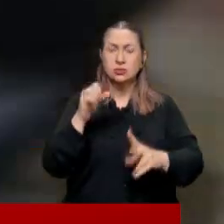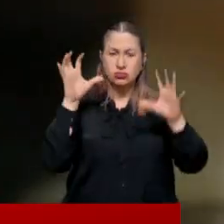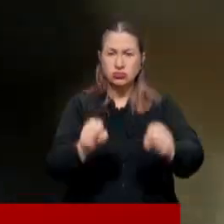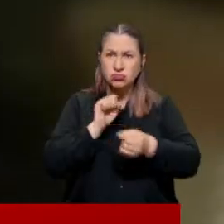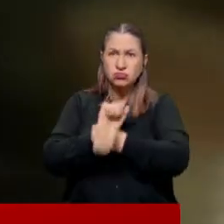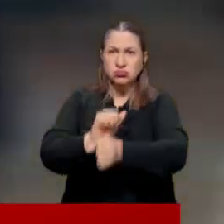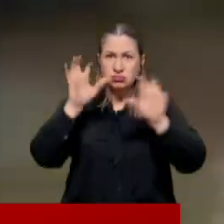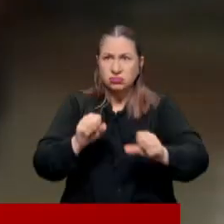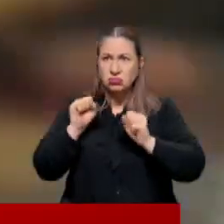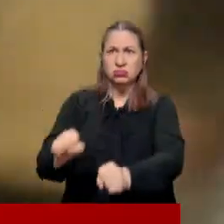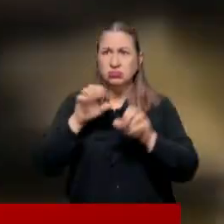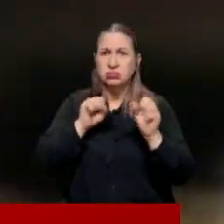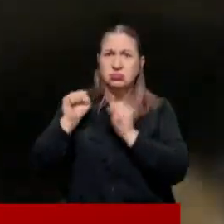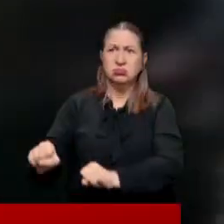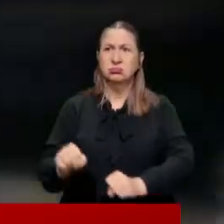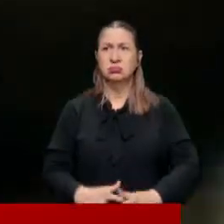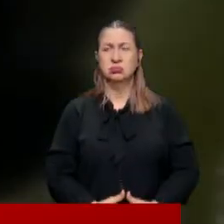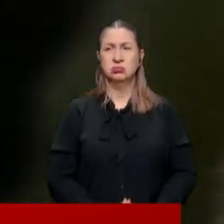gözaltılar vardır